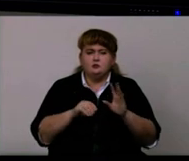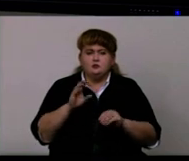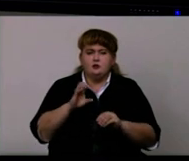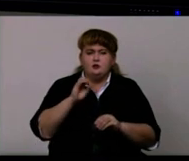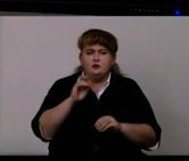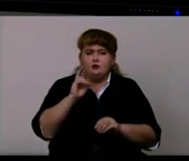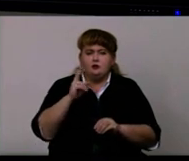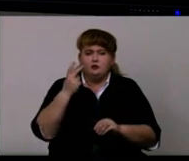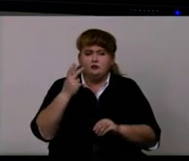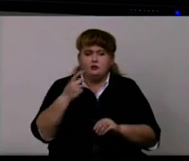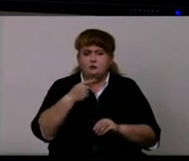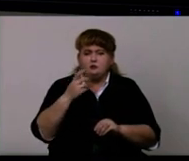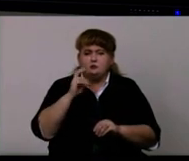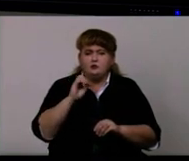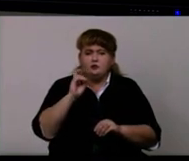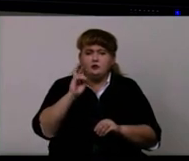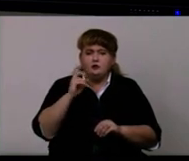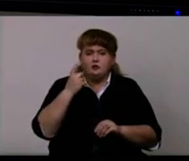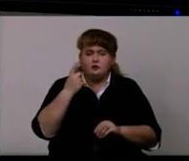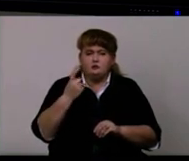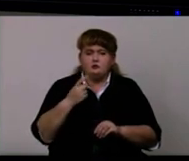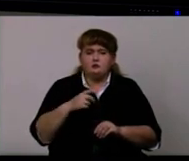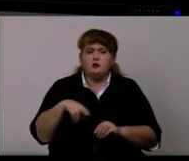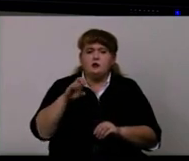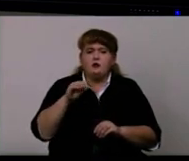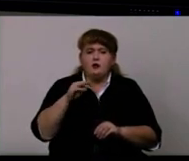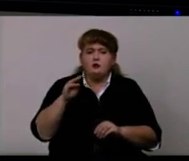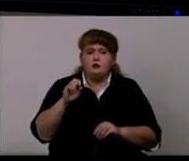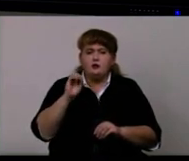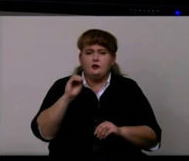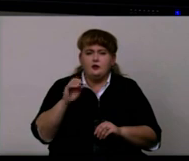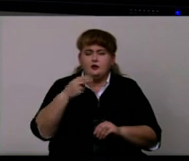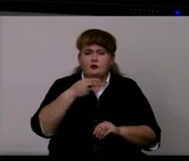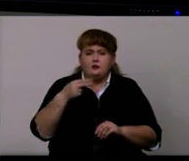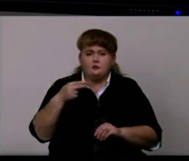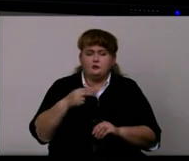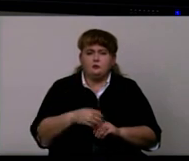ЕК2 минус ЕК1. Тогда дельта ЕК равно